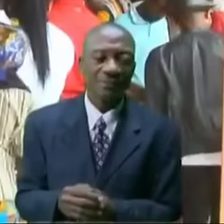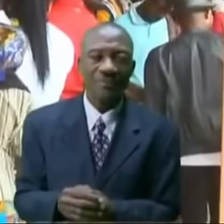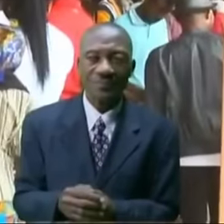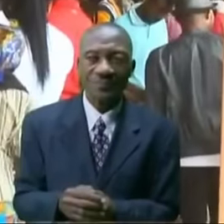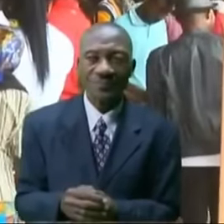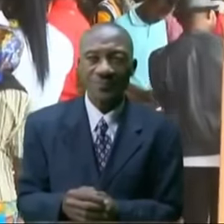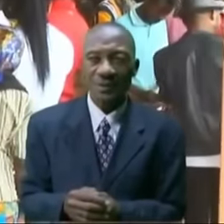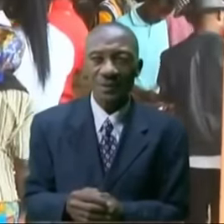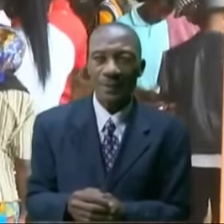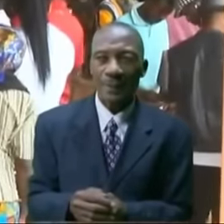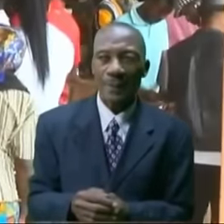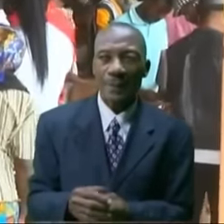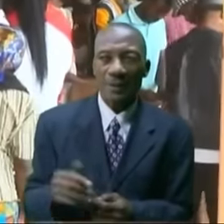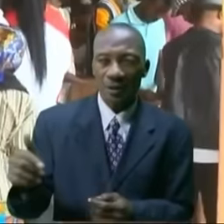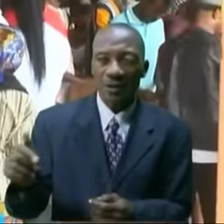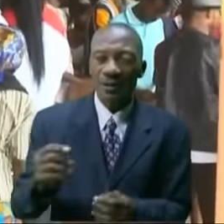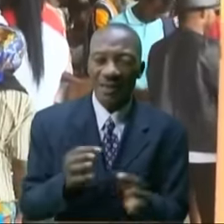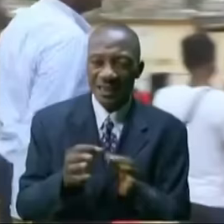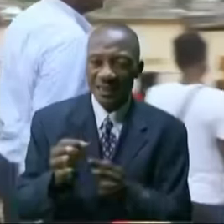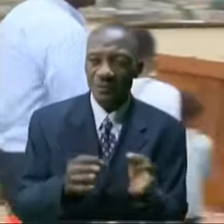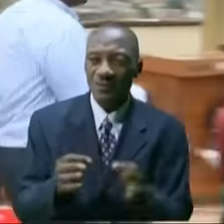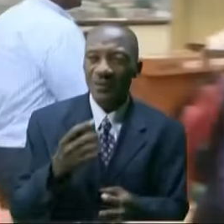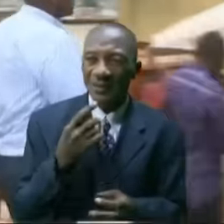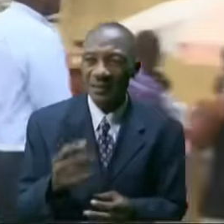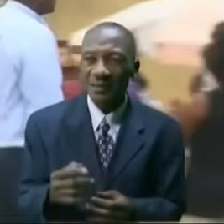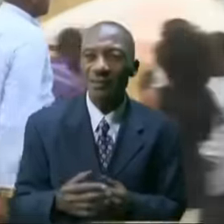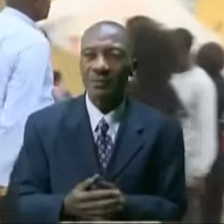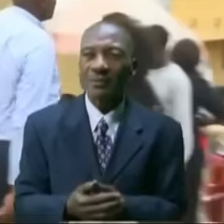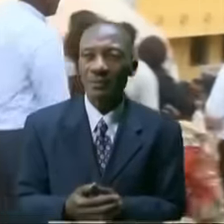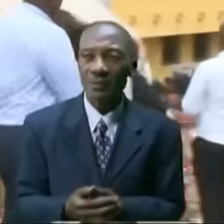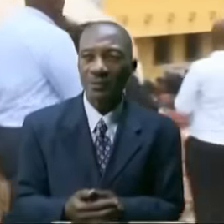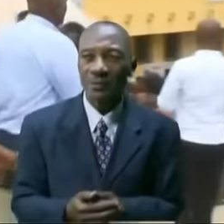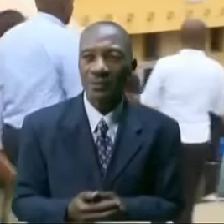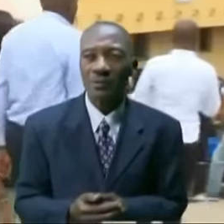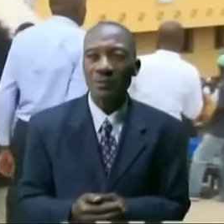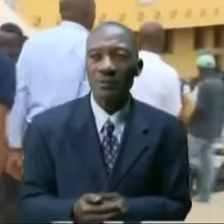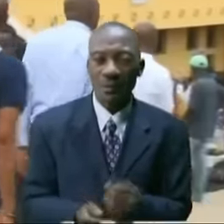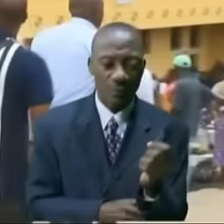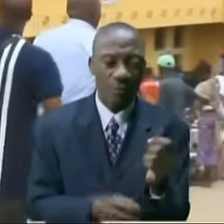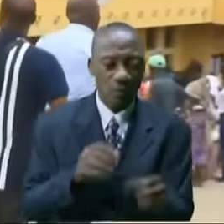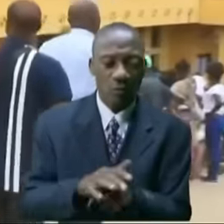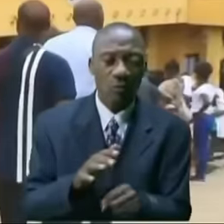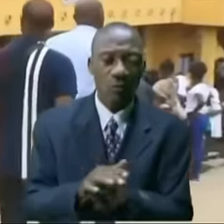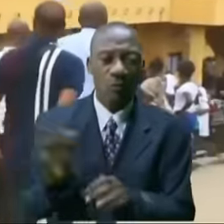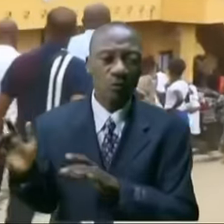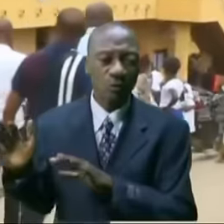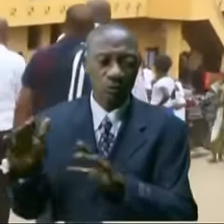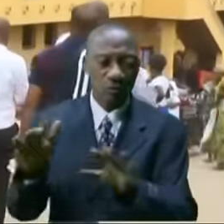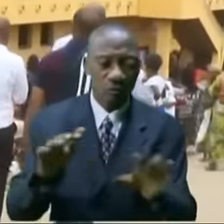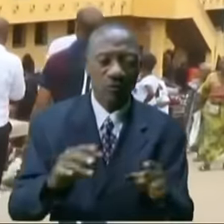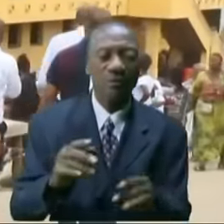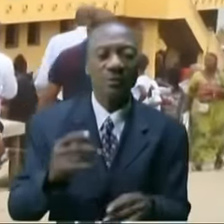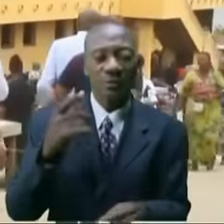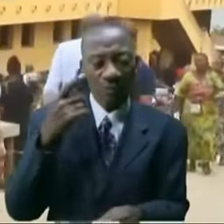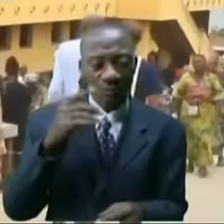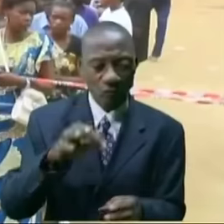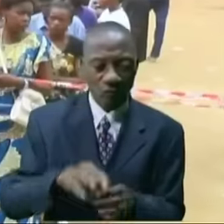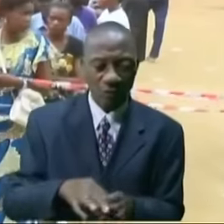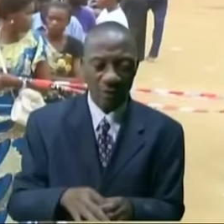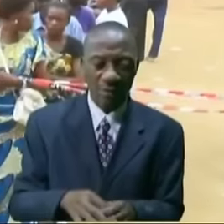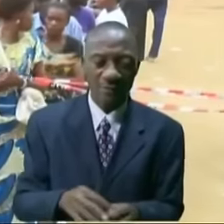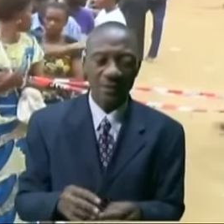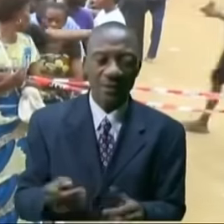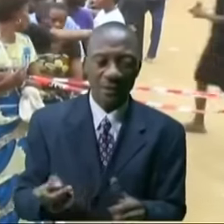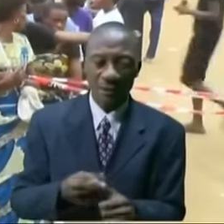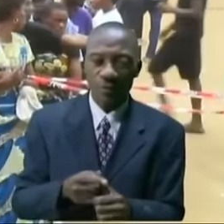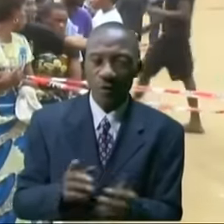Kalongi, a fait la ronde des centres de vote pour se rendre compte. Sa tournée a commencé par l'école primaire